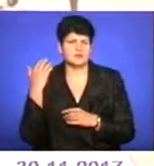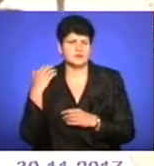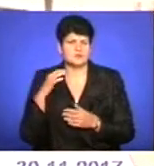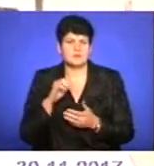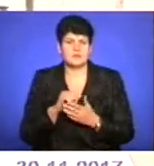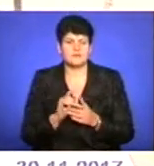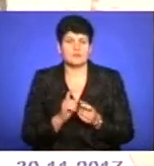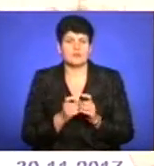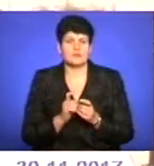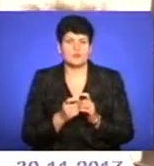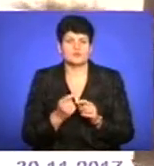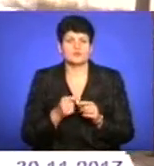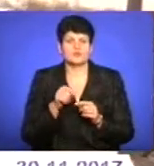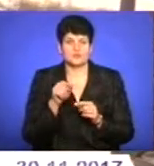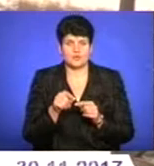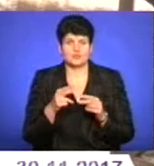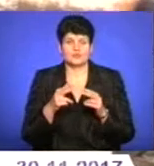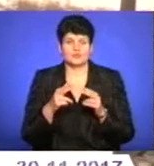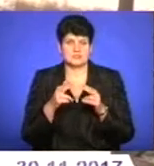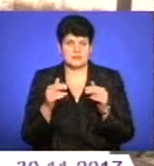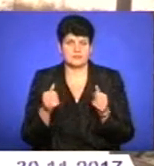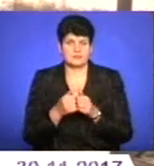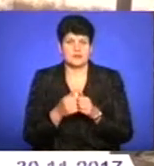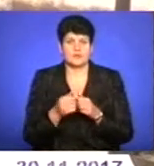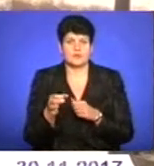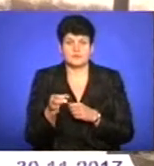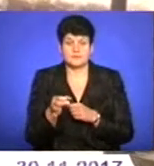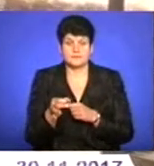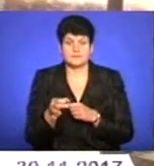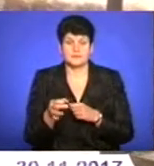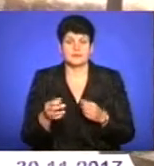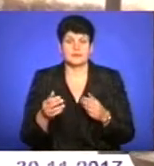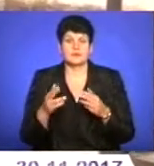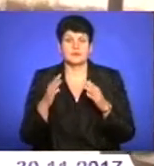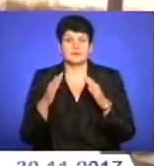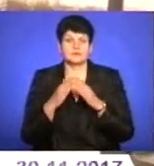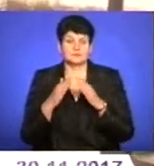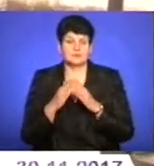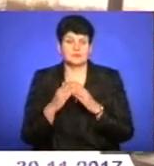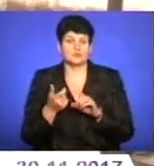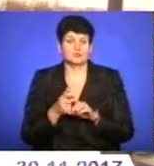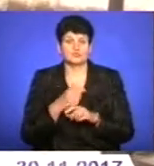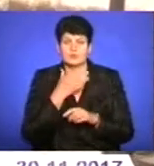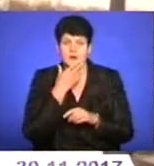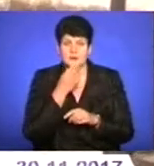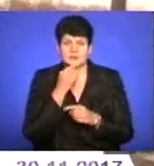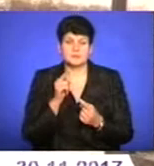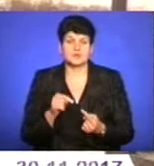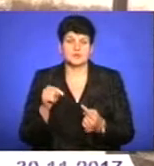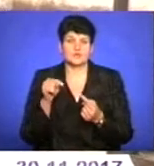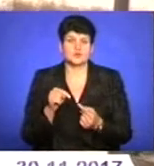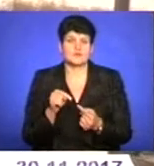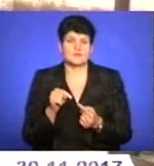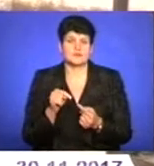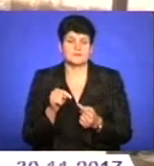займався боротьбою в цьому замку, де от над озером. От, звісно, споруда дуже гарна, пристосована до